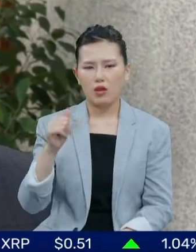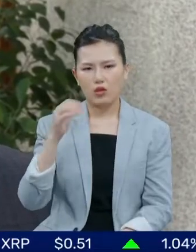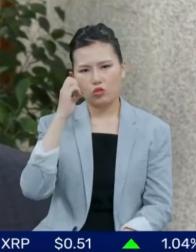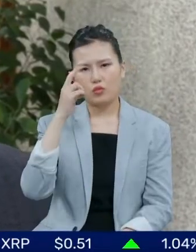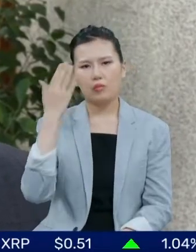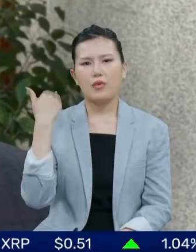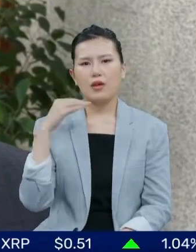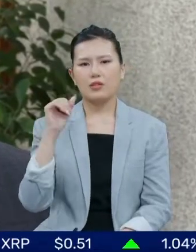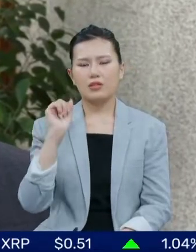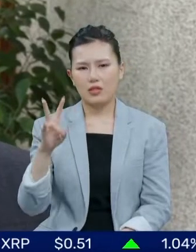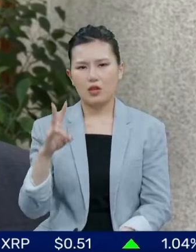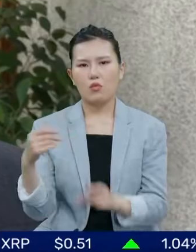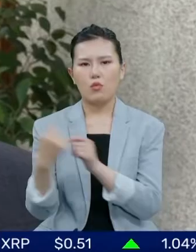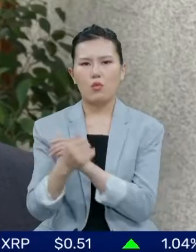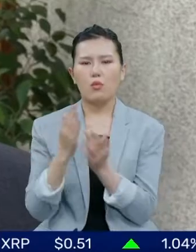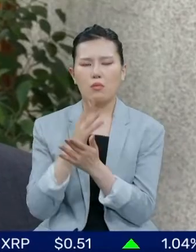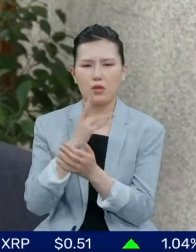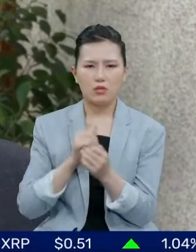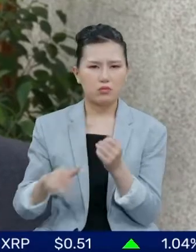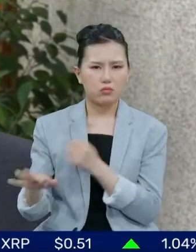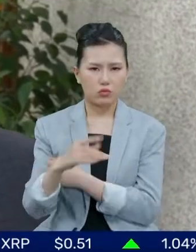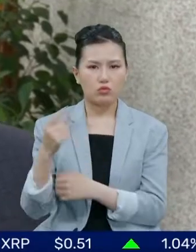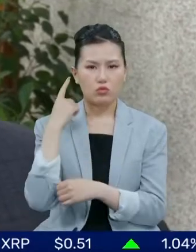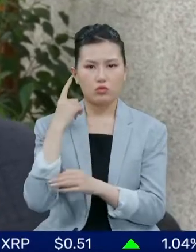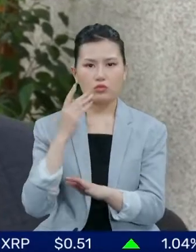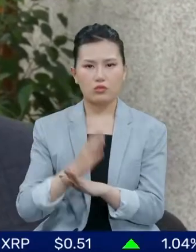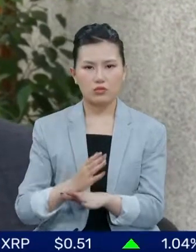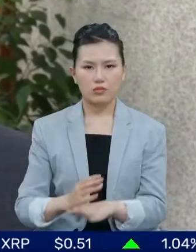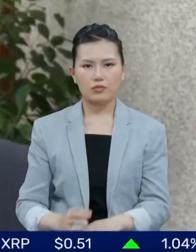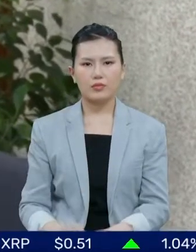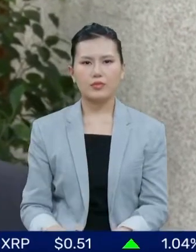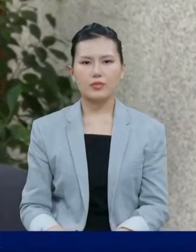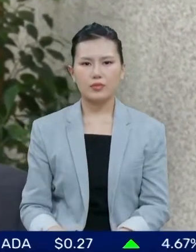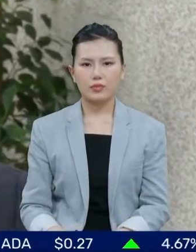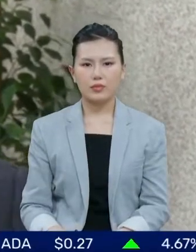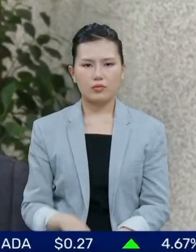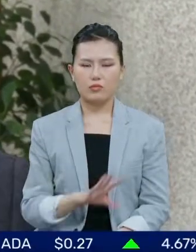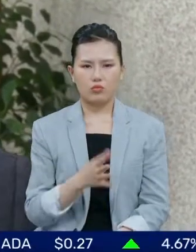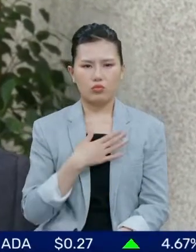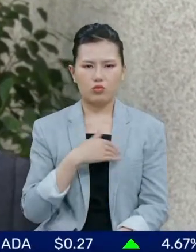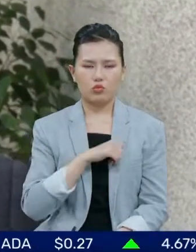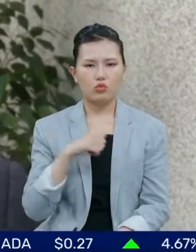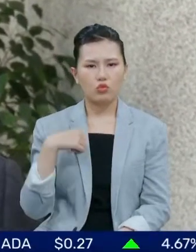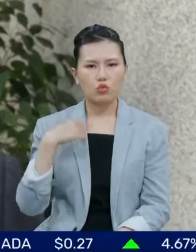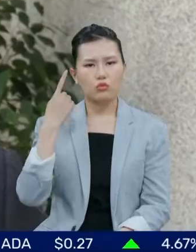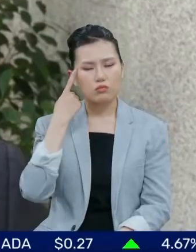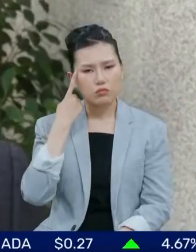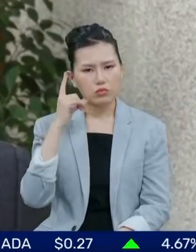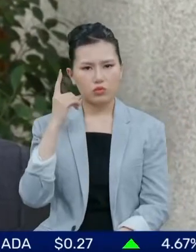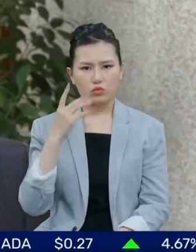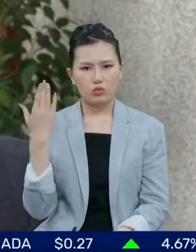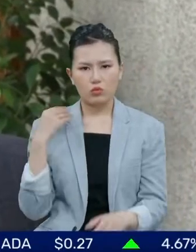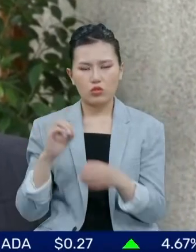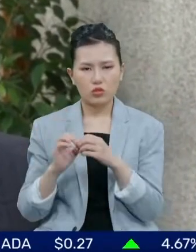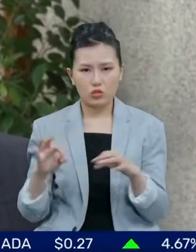Батулга гаргаж байгаа гэсэн юм бас. Тэгээ энэ зүгээр л өөрсдөө санаачлахаар л явж байгаа. Анхны харах хэмжээг